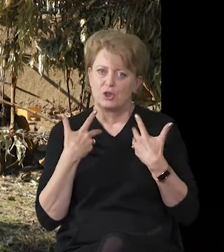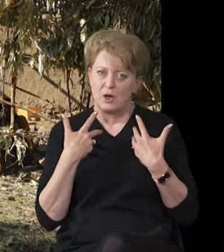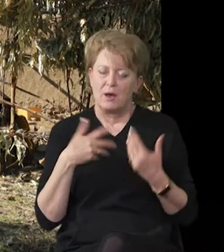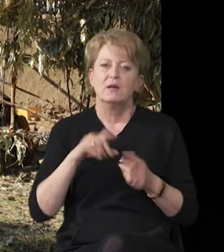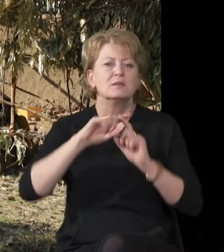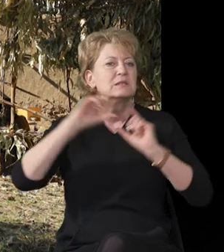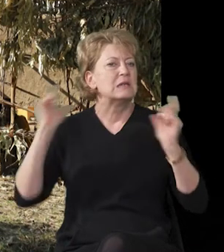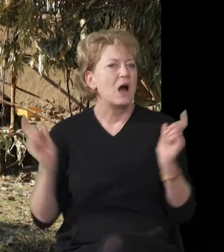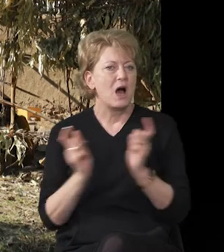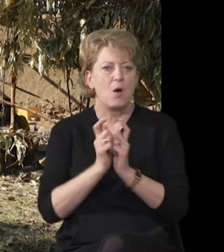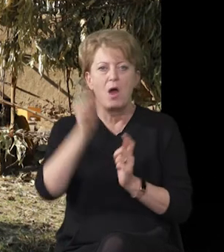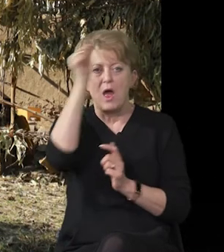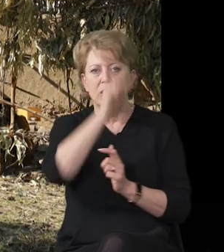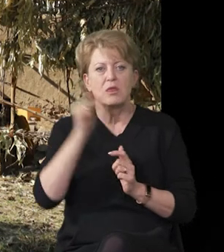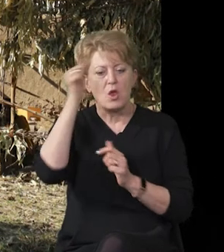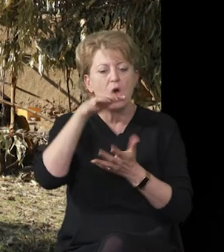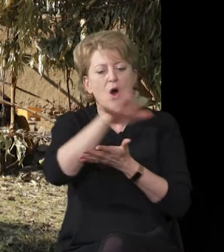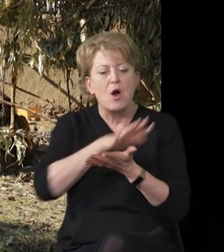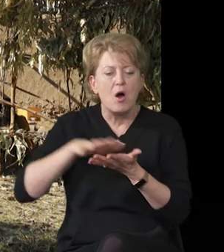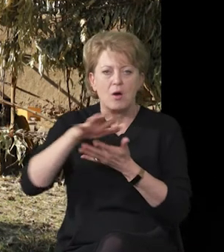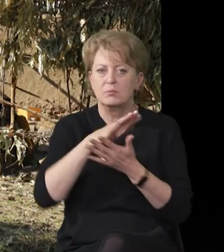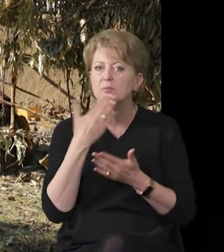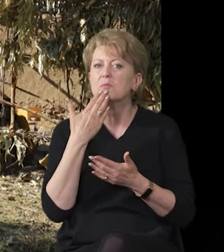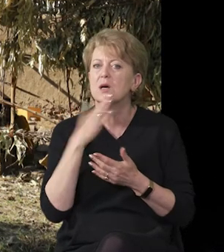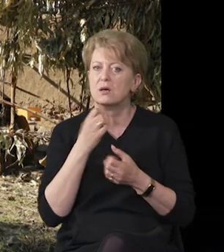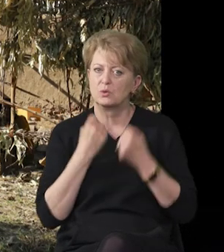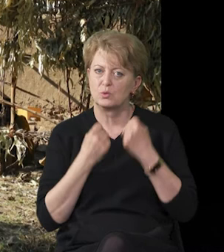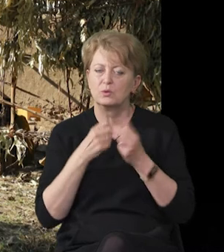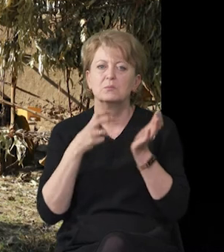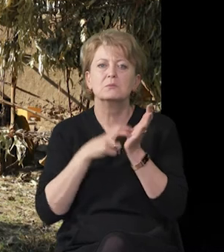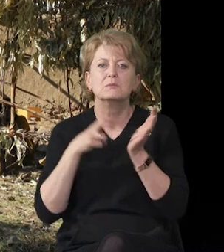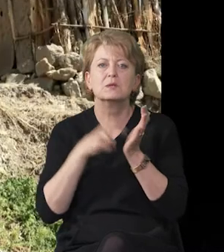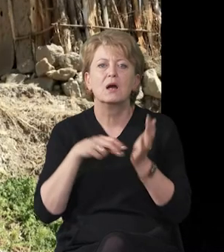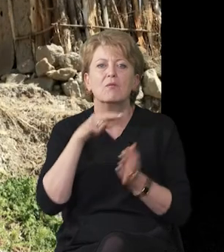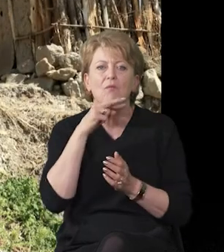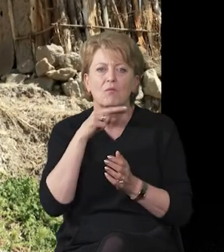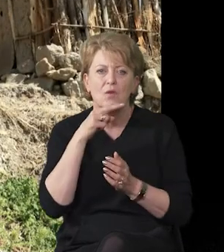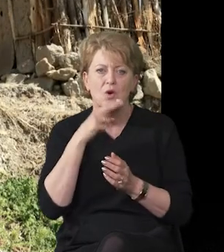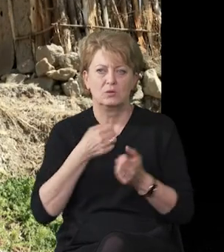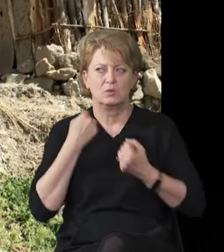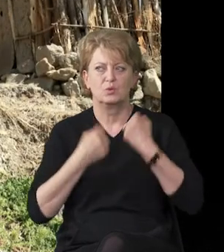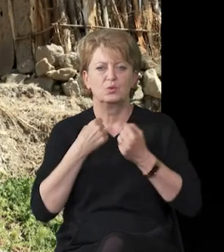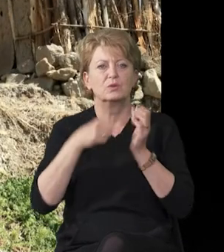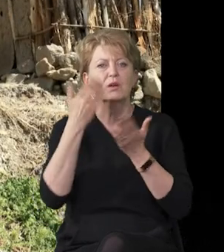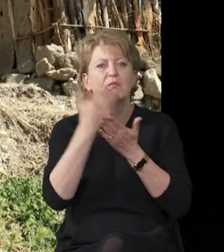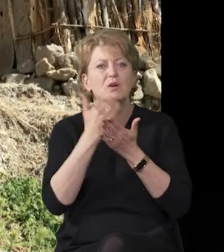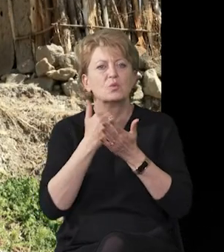jest bardzo trudne, ponieważ jest tam deficyt wody, trudne warunki naturalne, więc